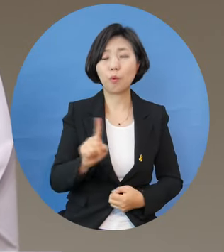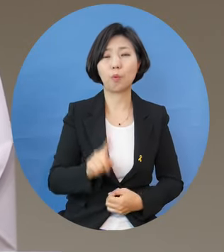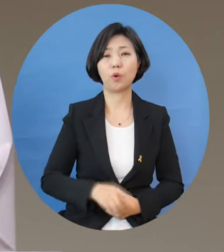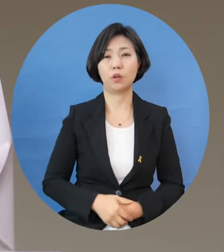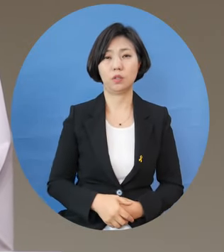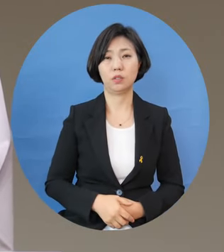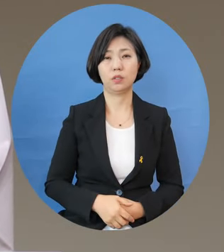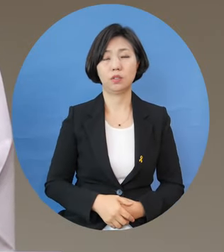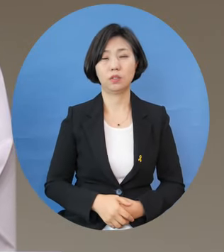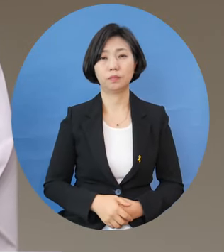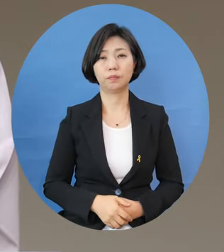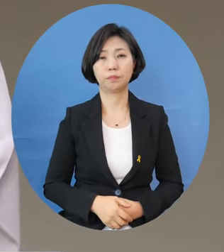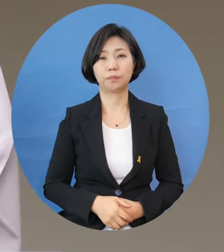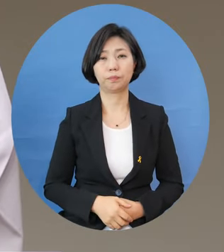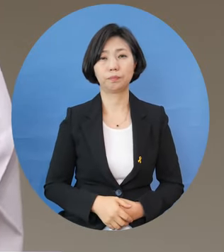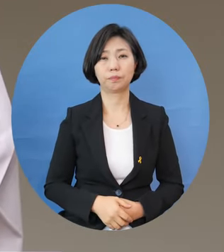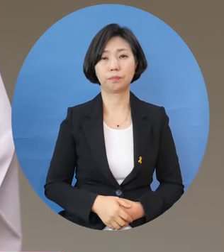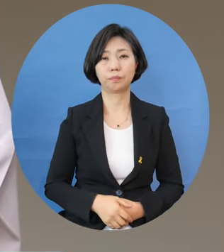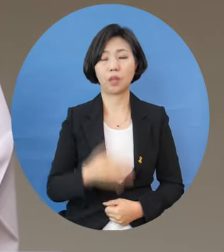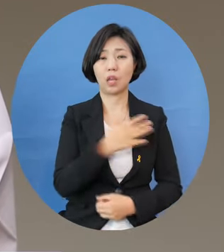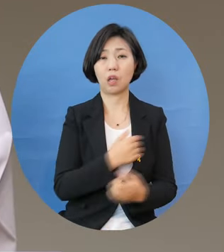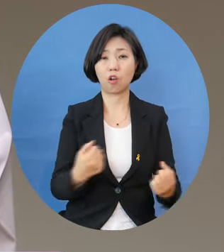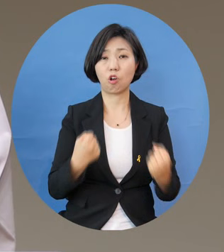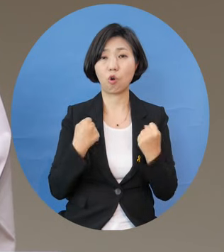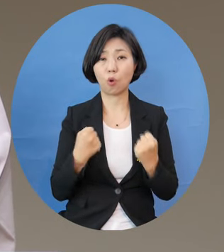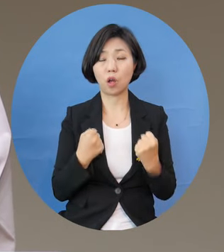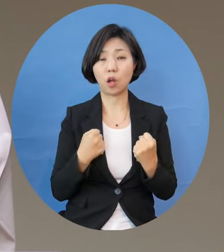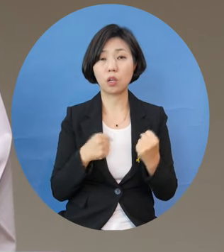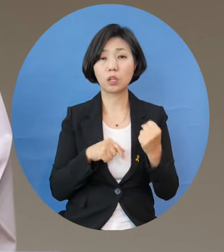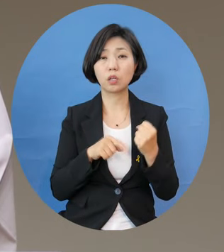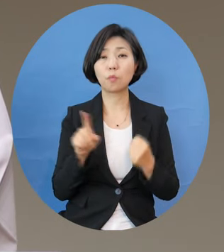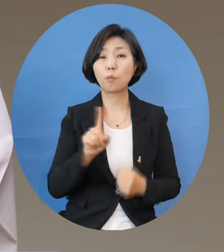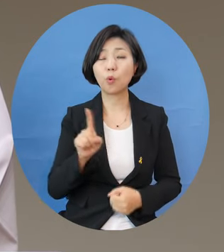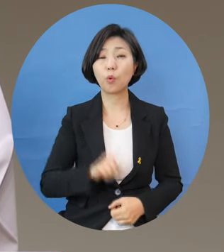문제인데 어떤 게 건강한 거예요?